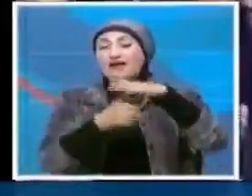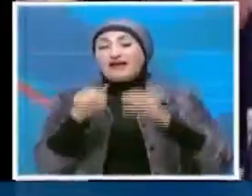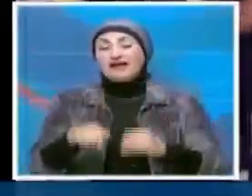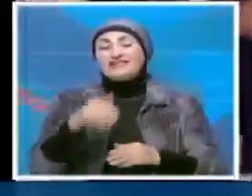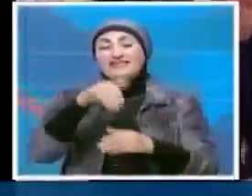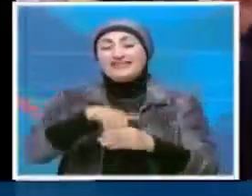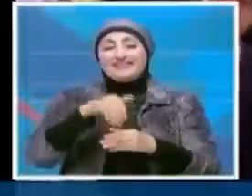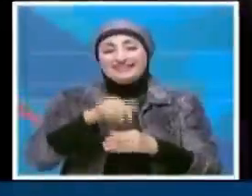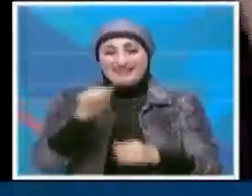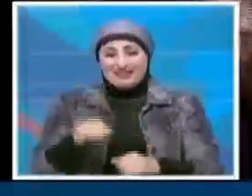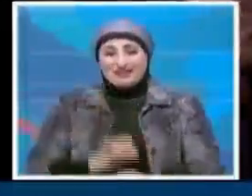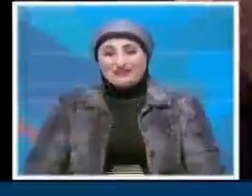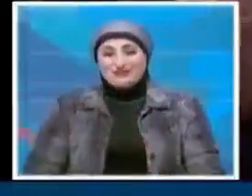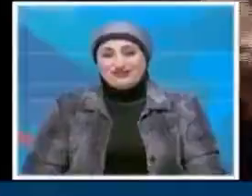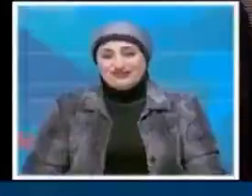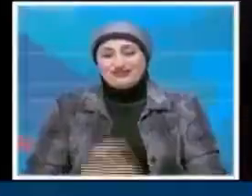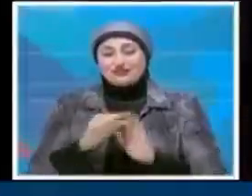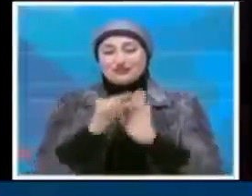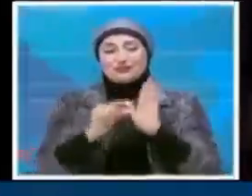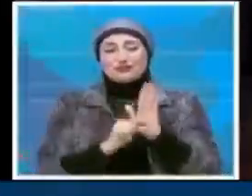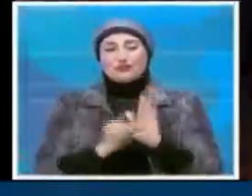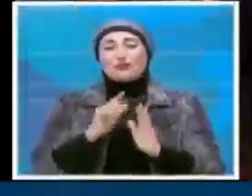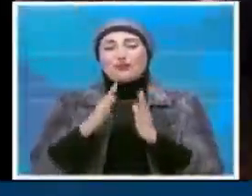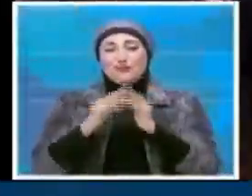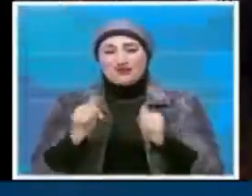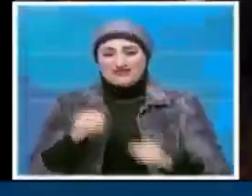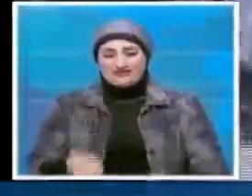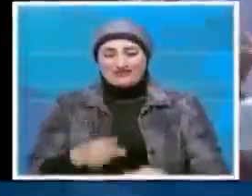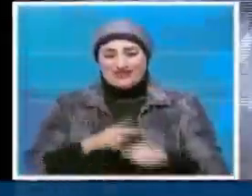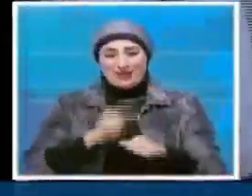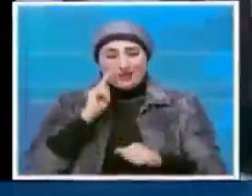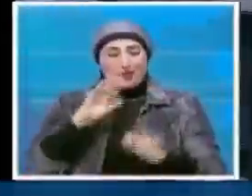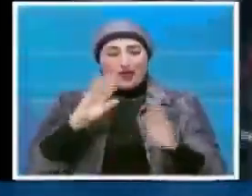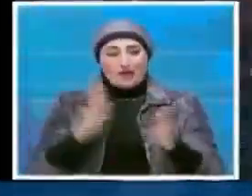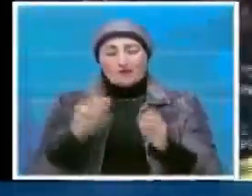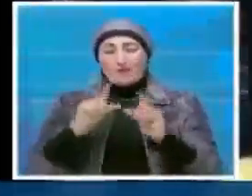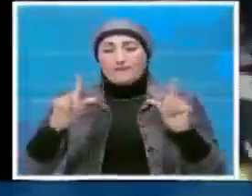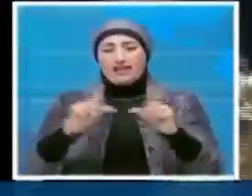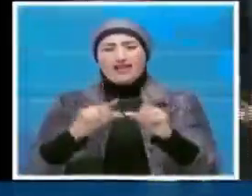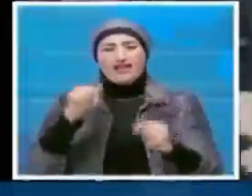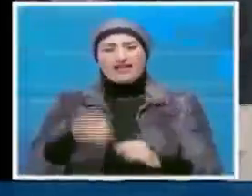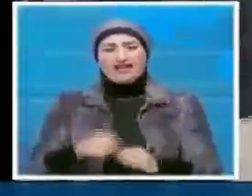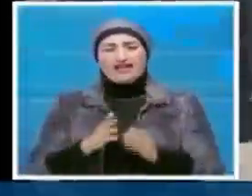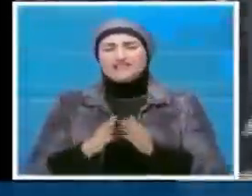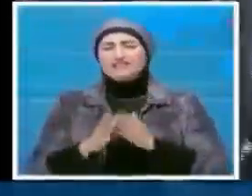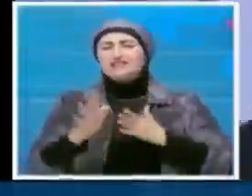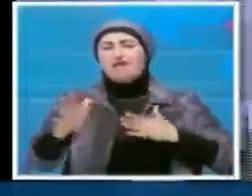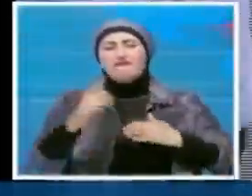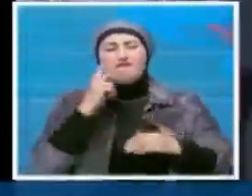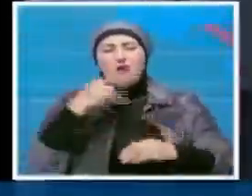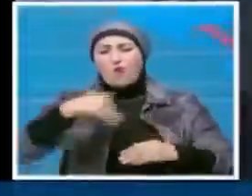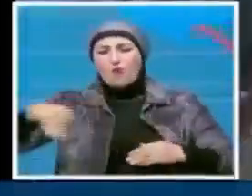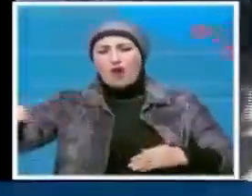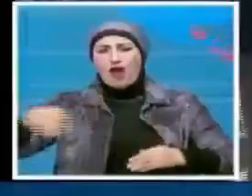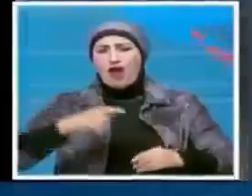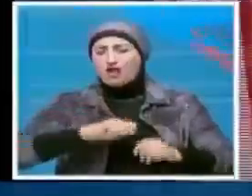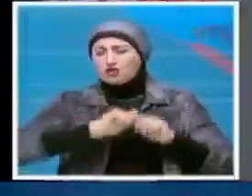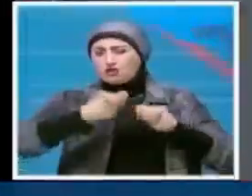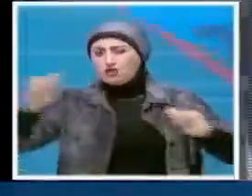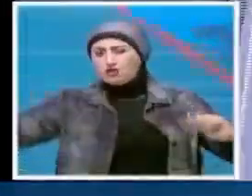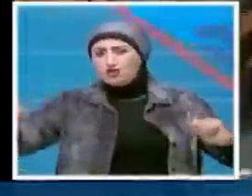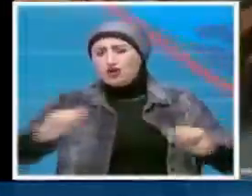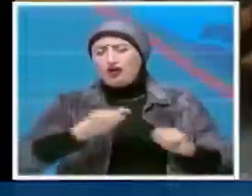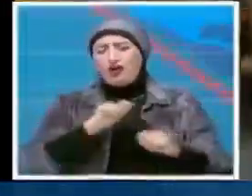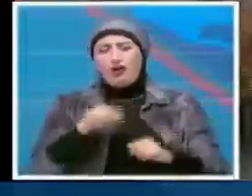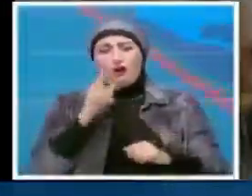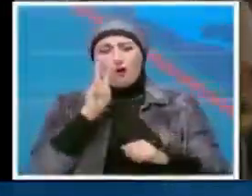انتخابات الموافقة على دستور البلاد. أمام اللجان الانتخابية امتدت صفوفهم لعشرات الأمتار،